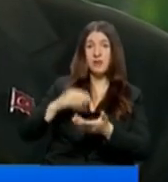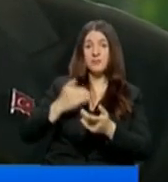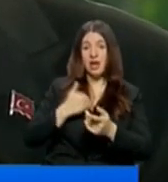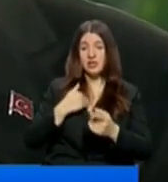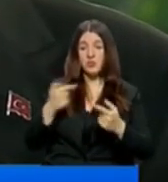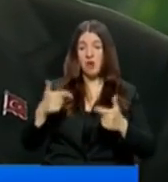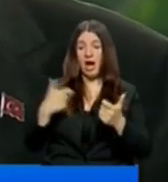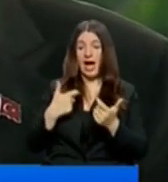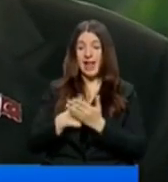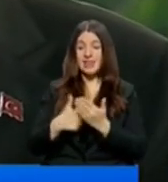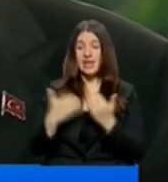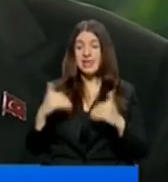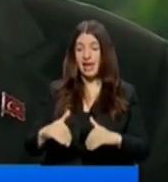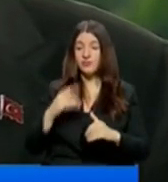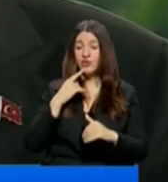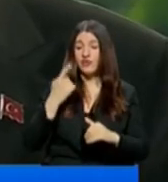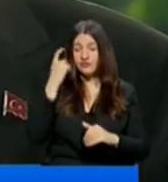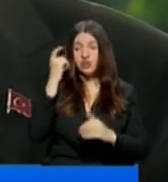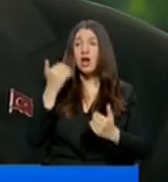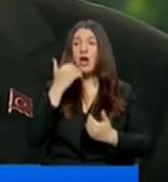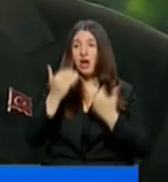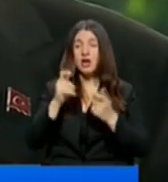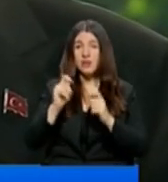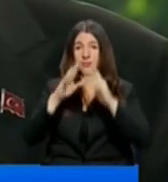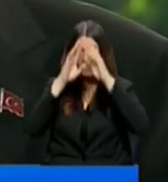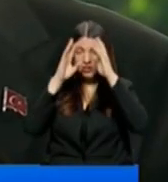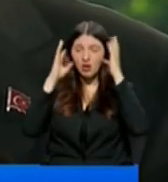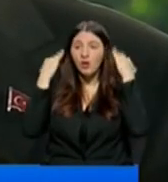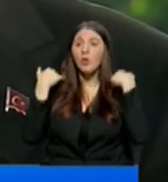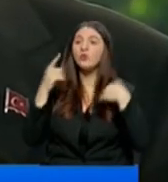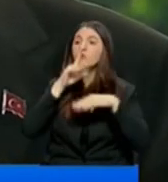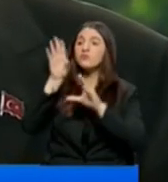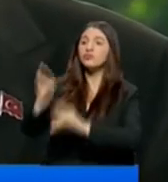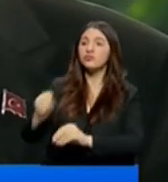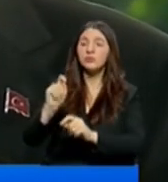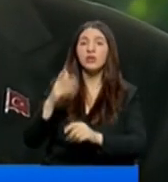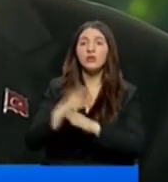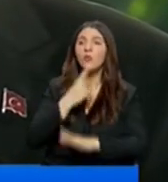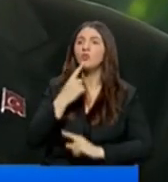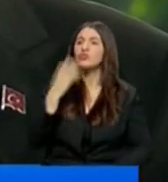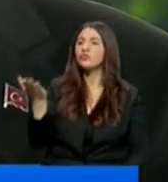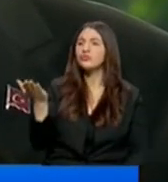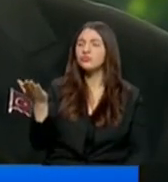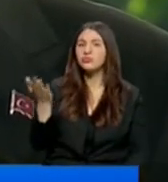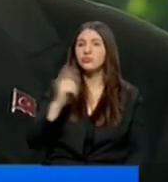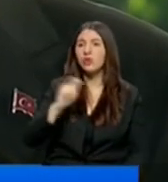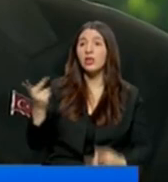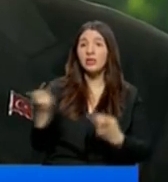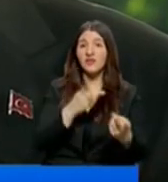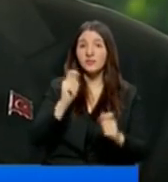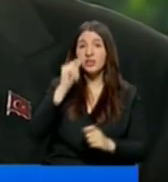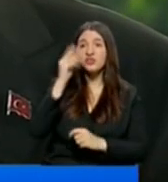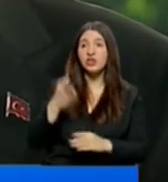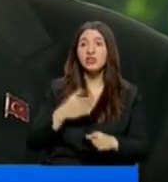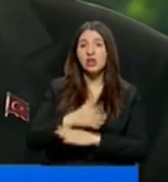Yargıtay adına geldim diyor buraya ve görüşlerini ifade ediyor. Onu susturuyorlar, niye konuşuyorsun diyorlar. Davet ettikleri